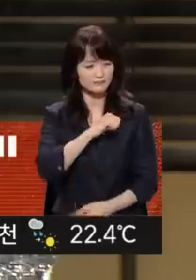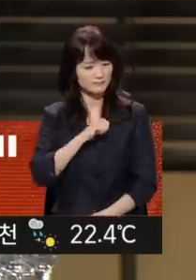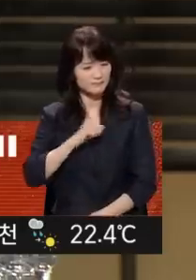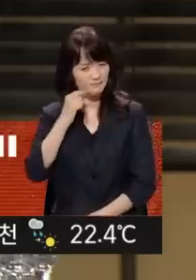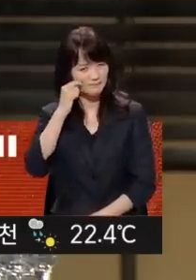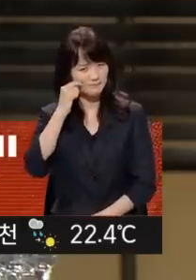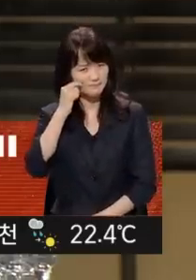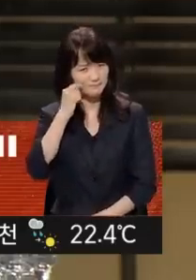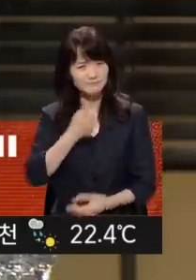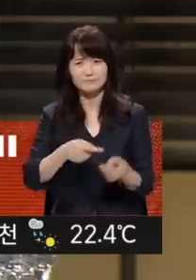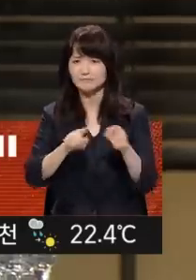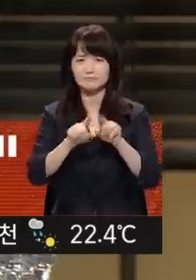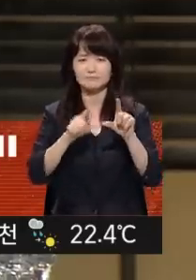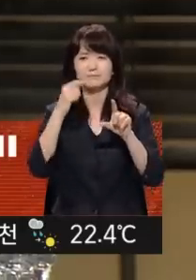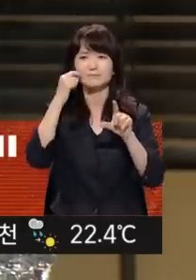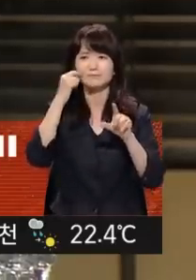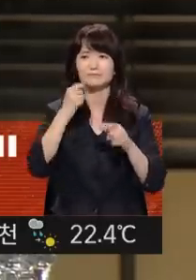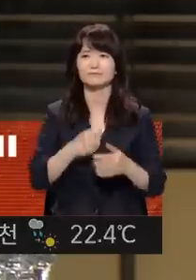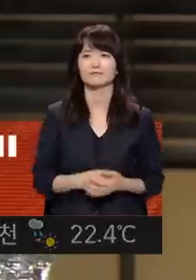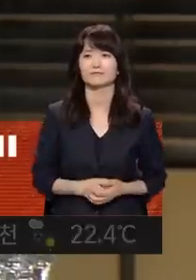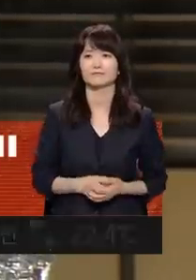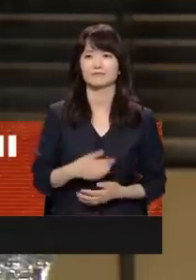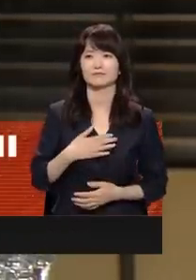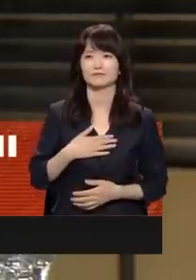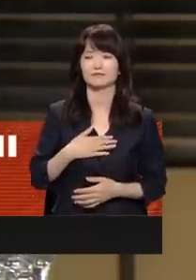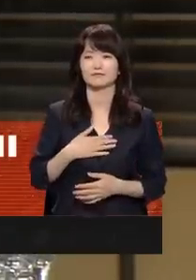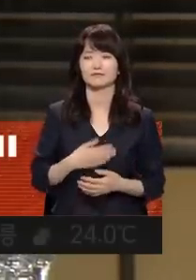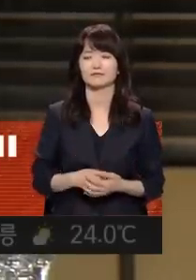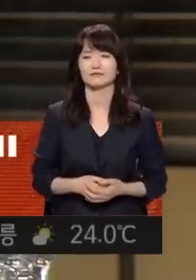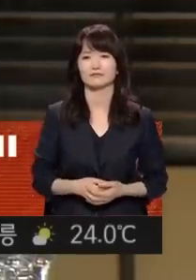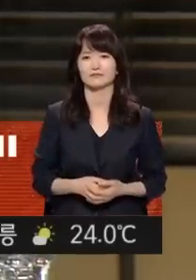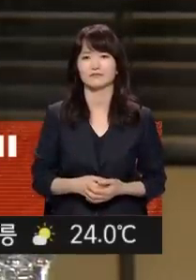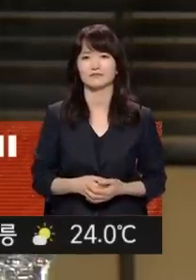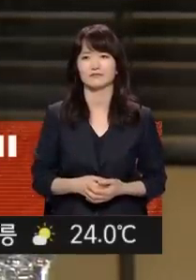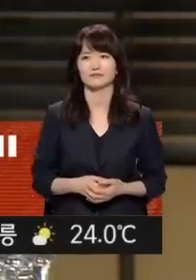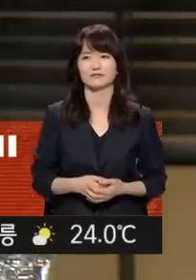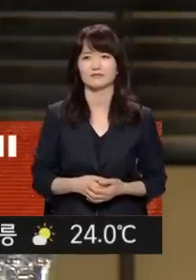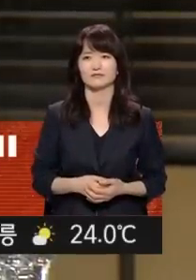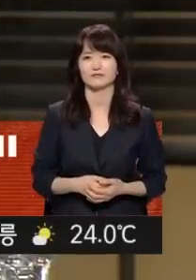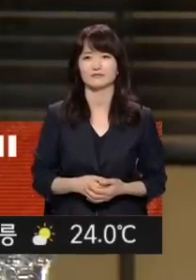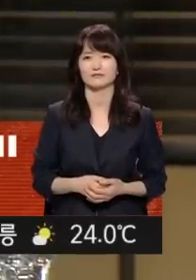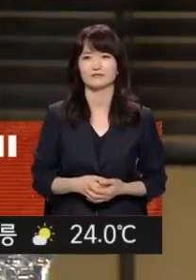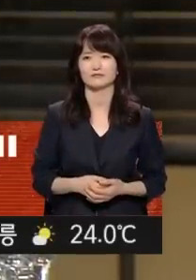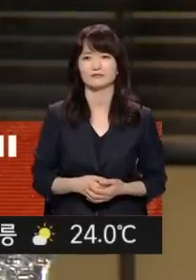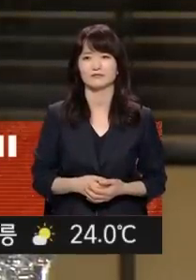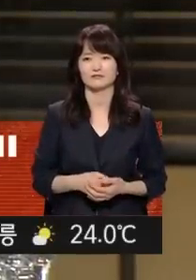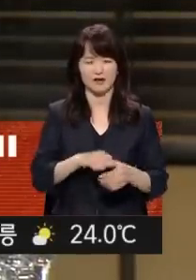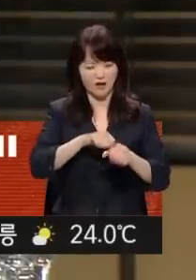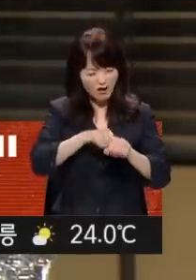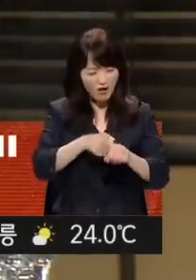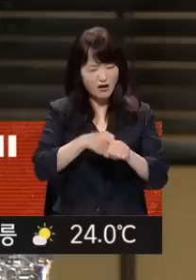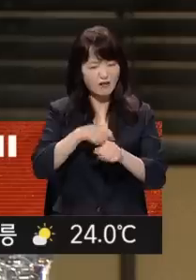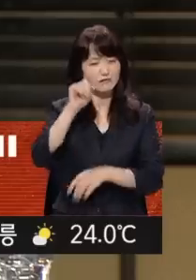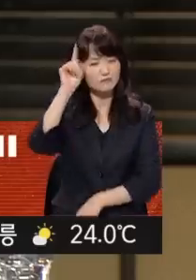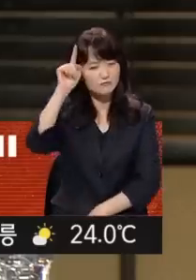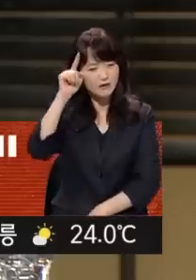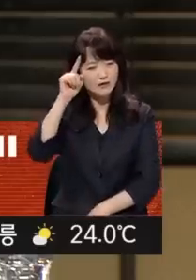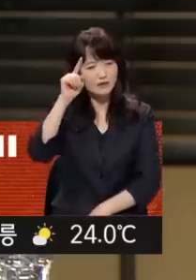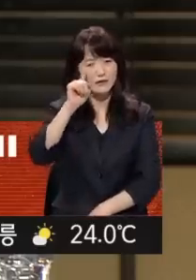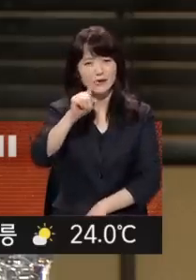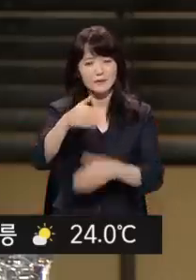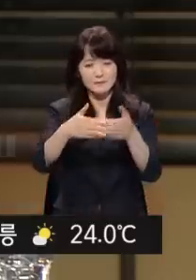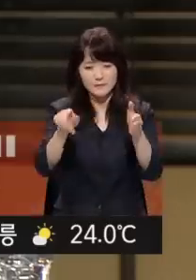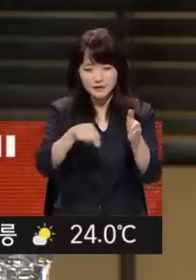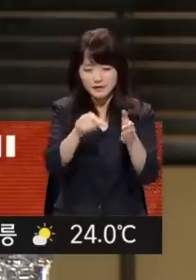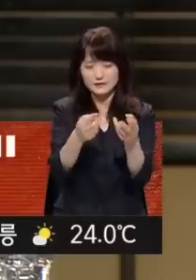같이 못 사는 겁니다 전 개인적으로 제가 왜냐하면 이렇게 해서 억지로 함께 매일매일 같은 방에서